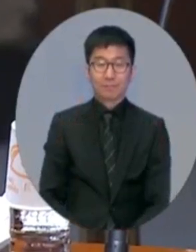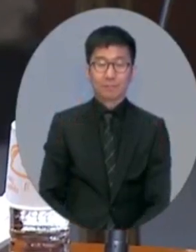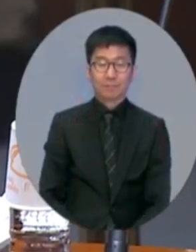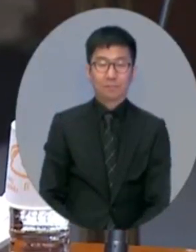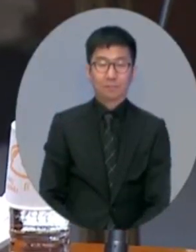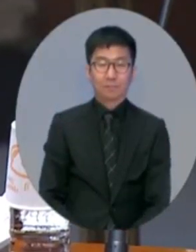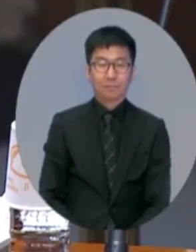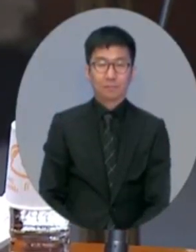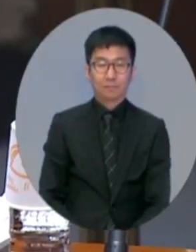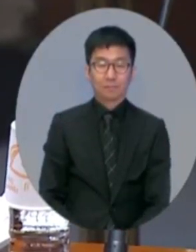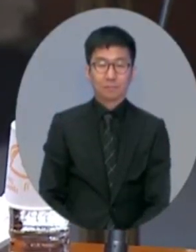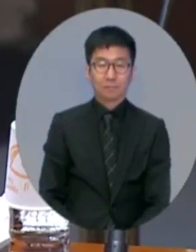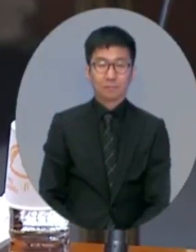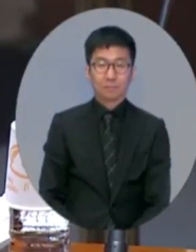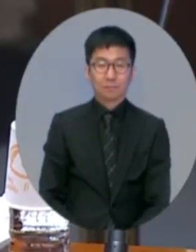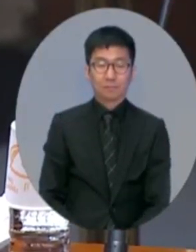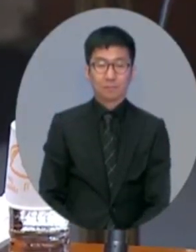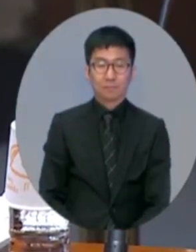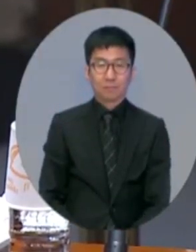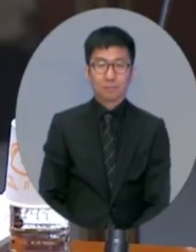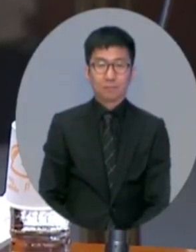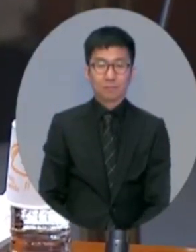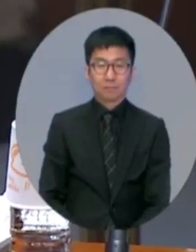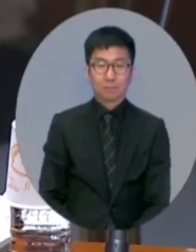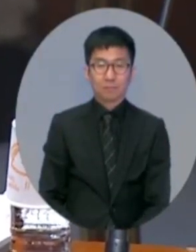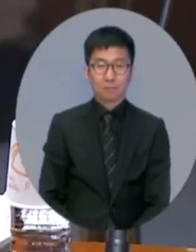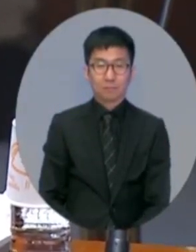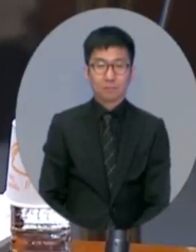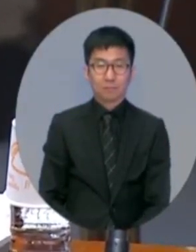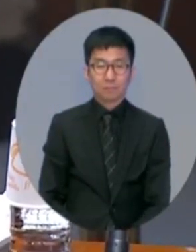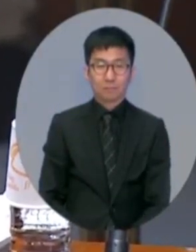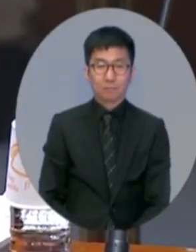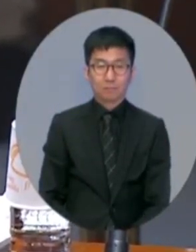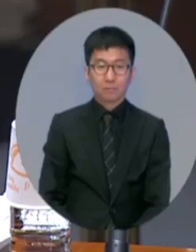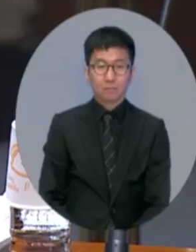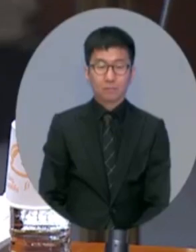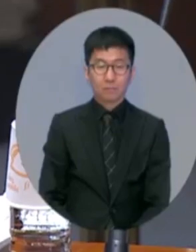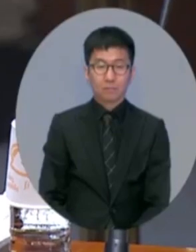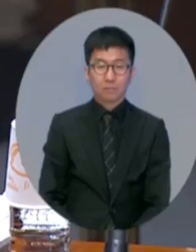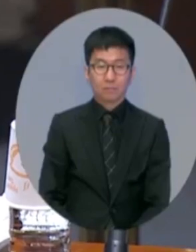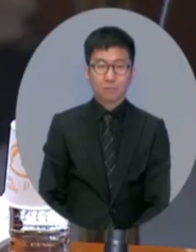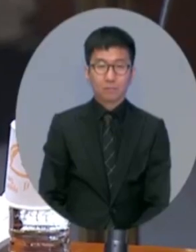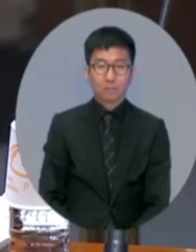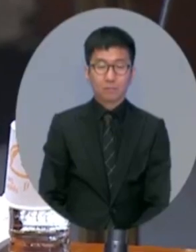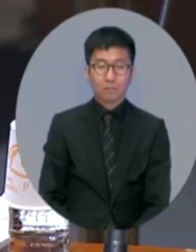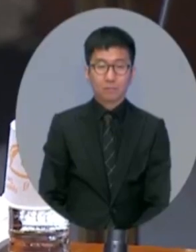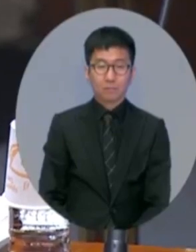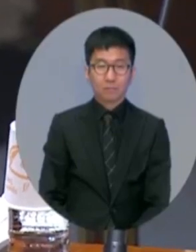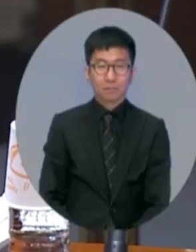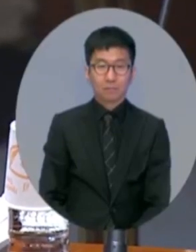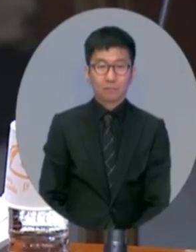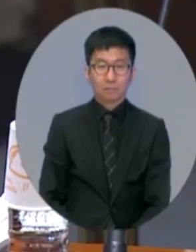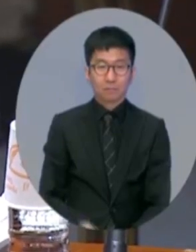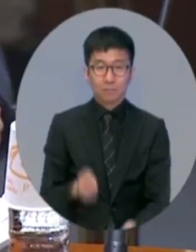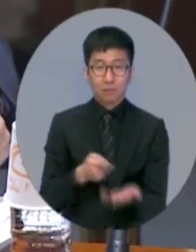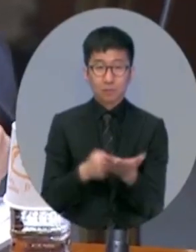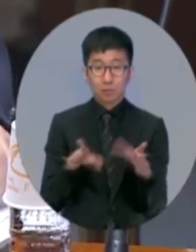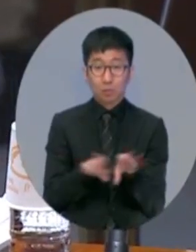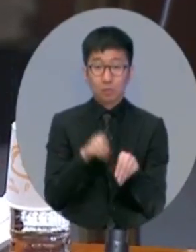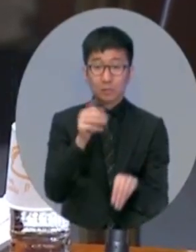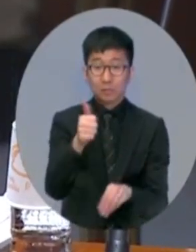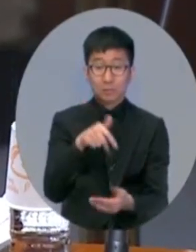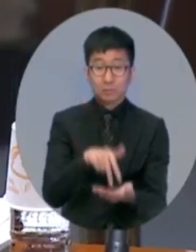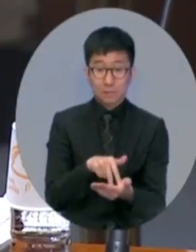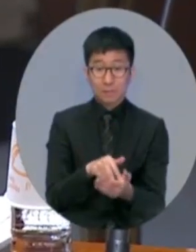뭔가를 책정해서 좀 그렇게 하는 것이 우리 정부가 할 일이 아닌가, 이런 차원에서 총리께서 좀 한